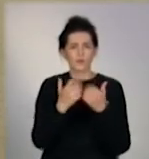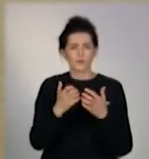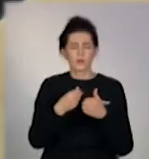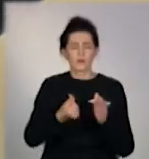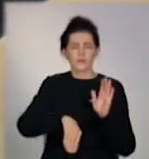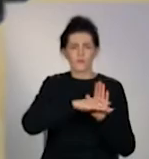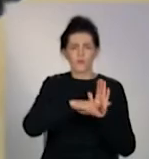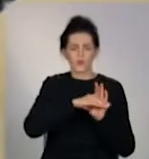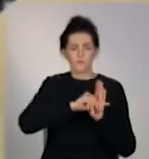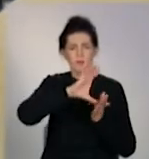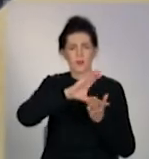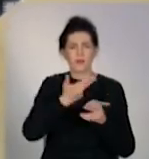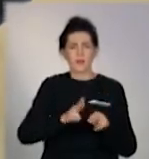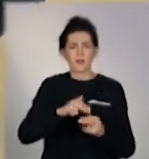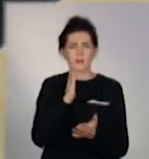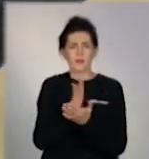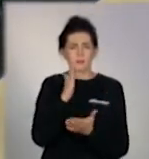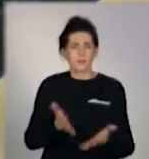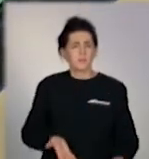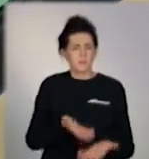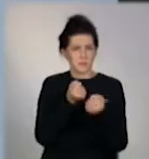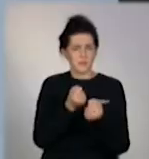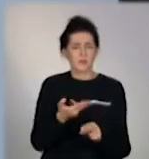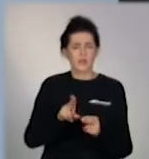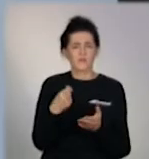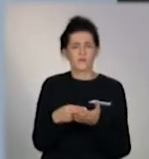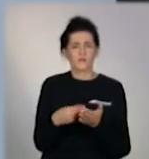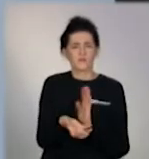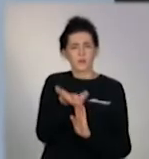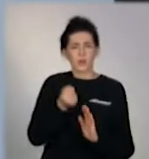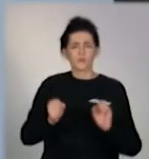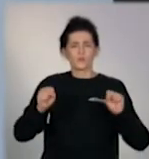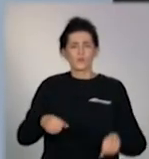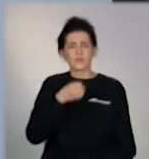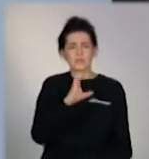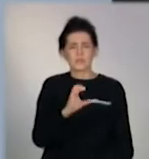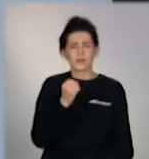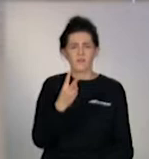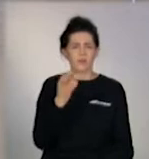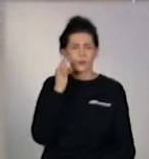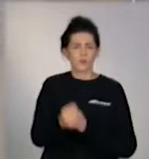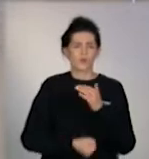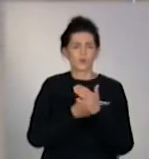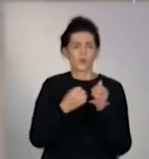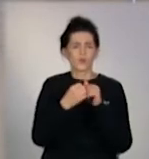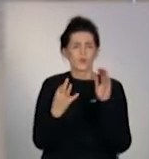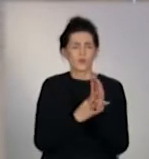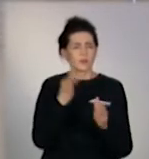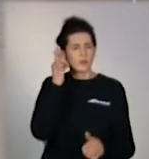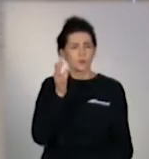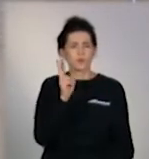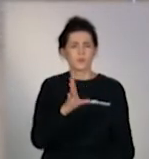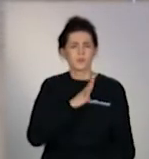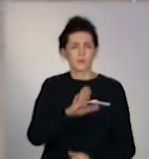нарахування грошей у межах програми «Єпідтримка». Удержати кошти матимуть право особи віком від 12 до 18 років, які